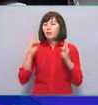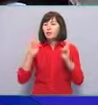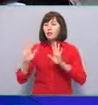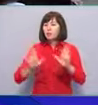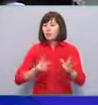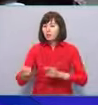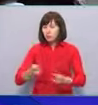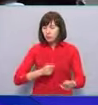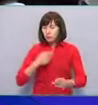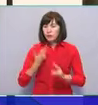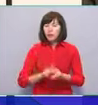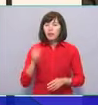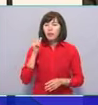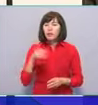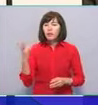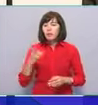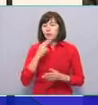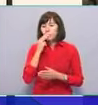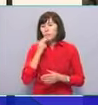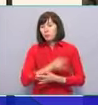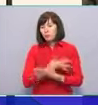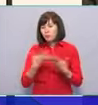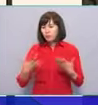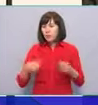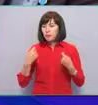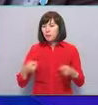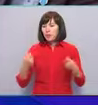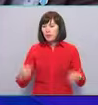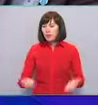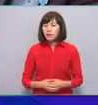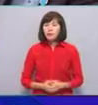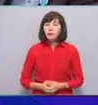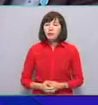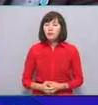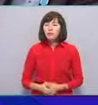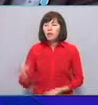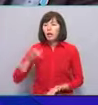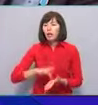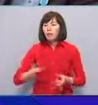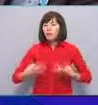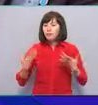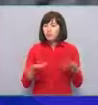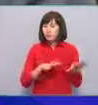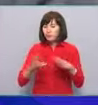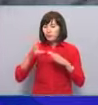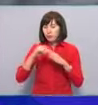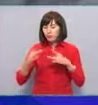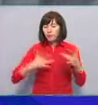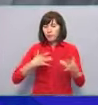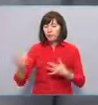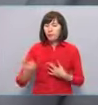жәрмеңке ұйымдастырып, онда халыққа қажет азық-түлік өнімдері базар бағасынан төмен саудаланды. Ал қала күніне арналған шара кешке